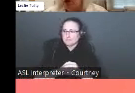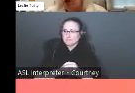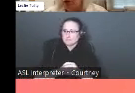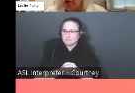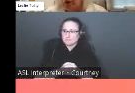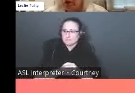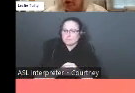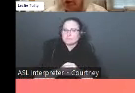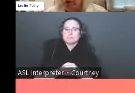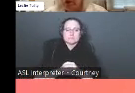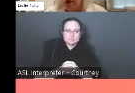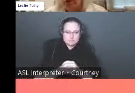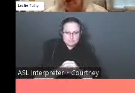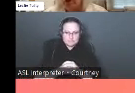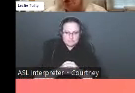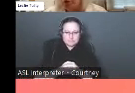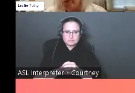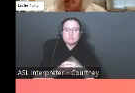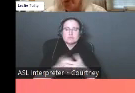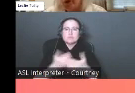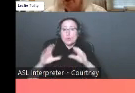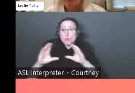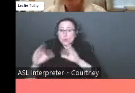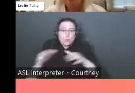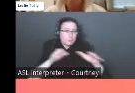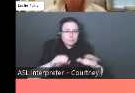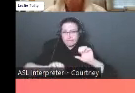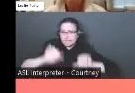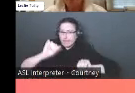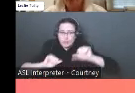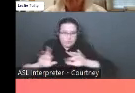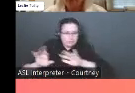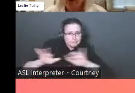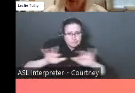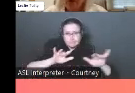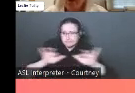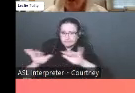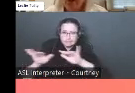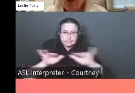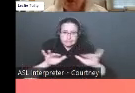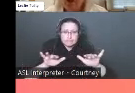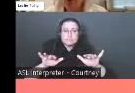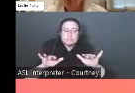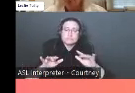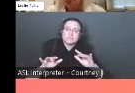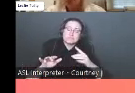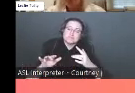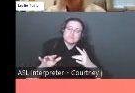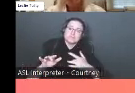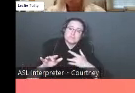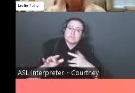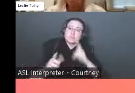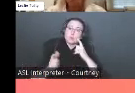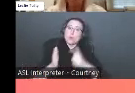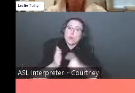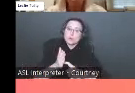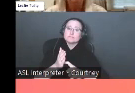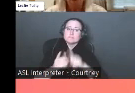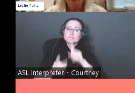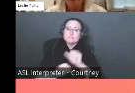ce sont des groupes de soutien qui sont principalement offerts. Et il y a eu des évaluations de ces groupes et on trouve